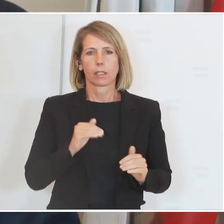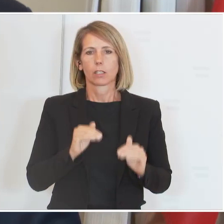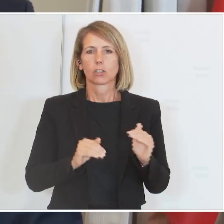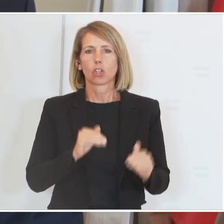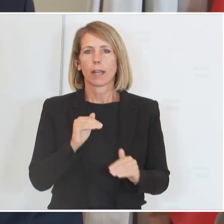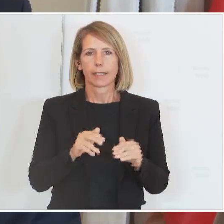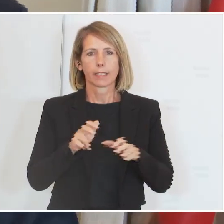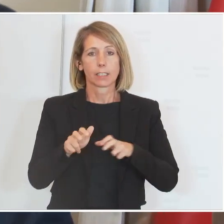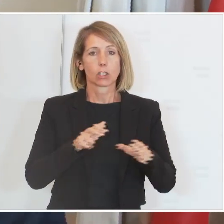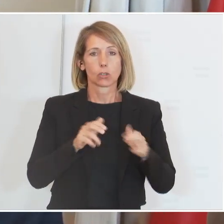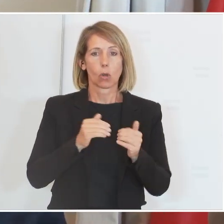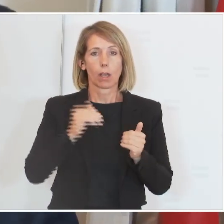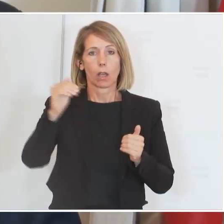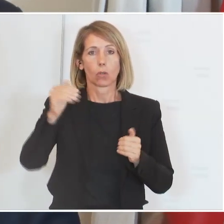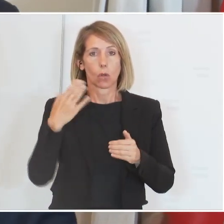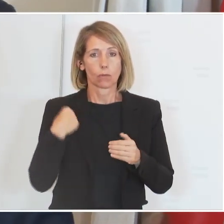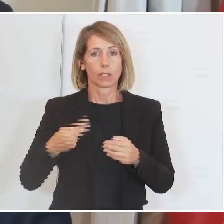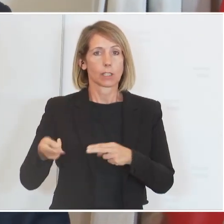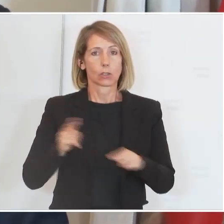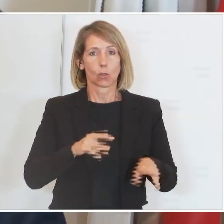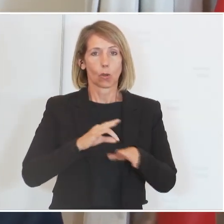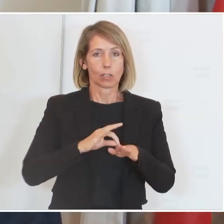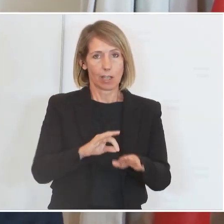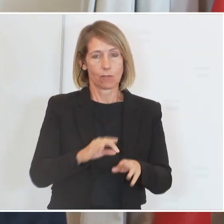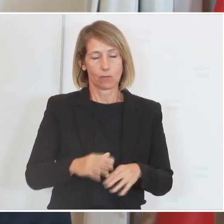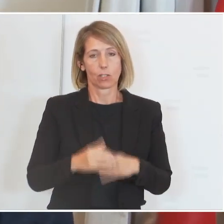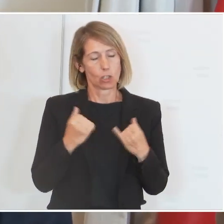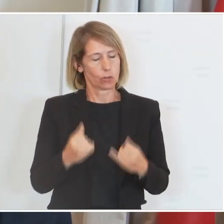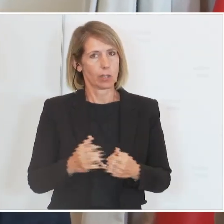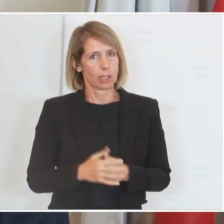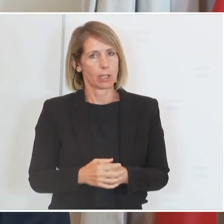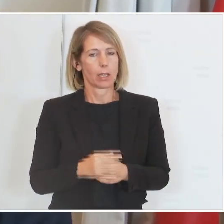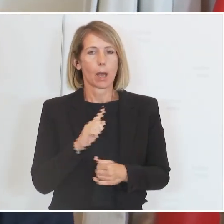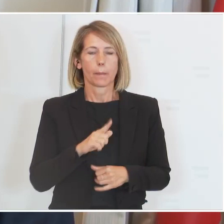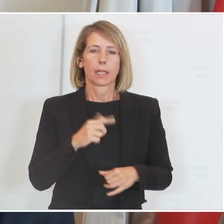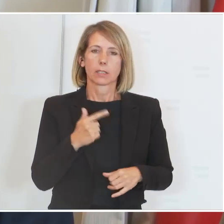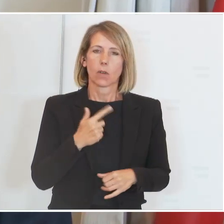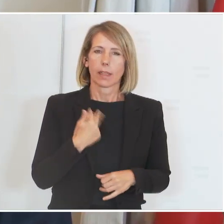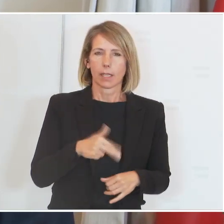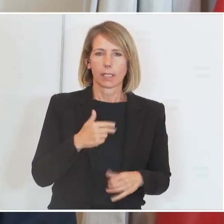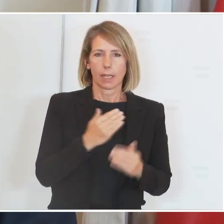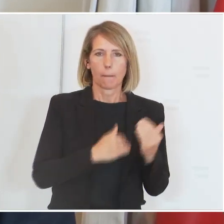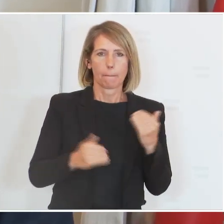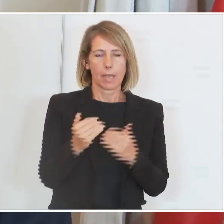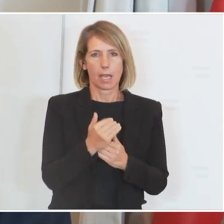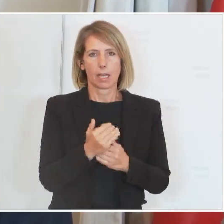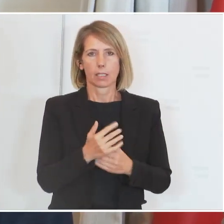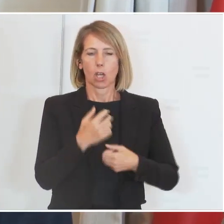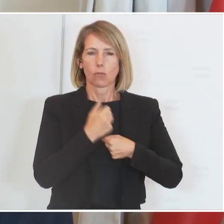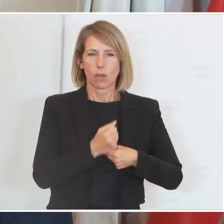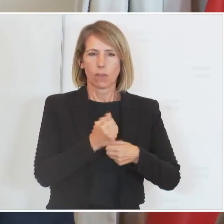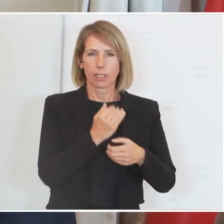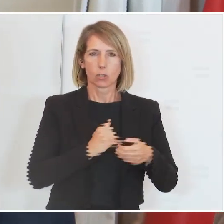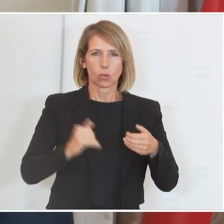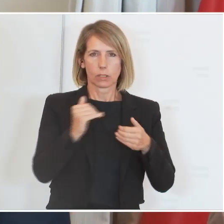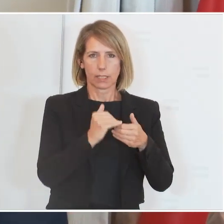ist das Politische. Das andere ist das Pragmatische. Eine Zweidrittelmehrheit im Parlament, um tatsächlich den Verfassungsrang zu erreichen, hätte